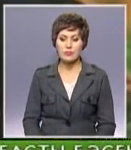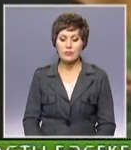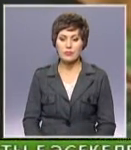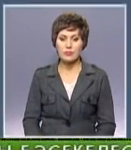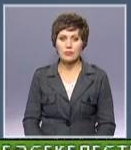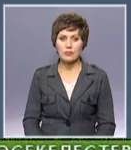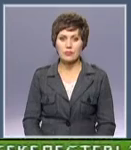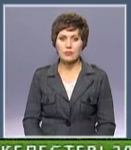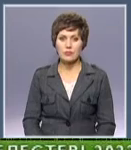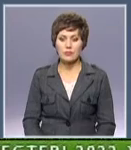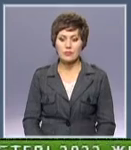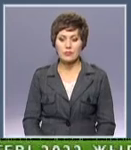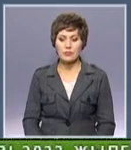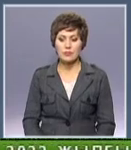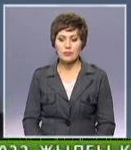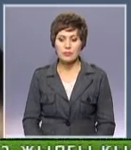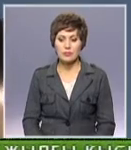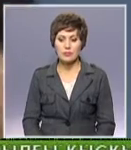Алақандағыдай деймін.